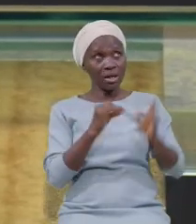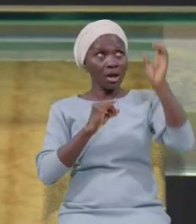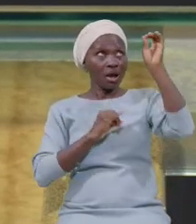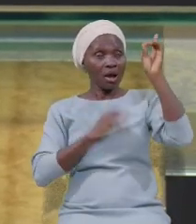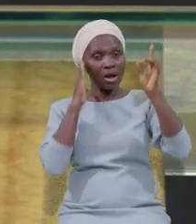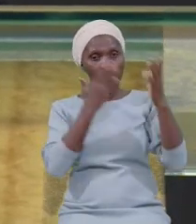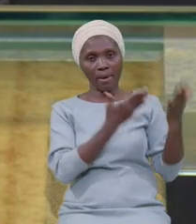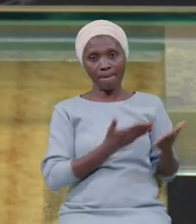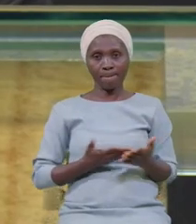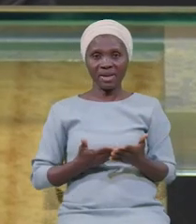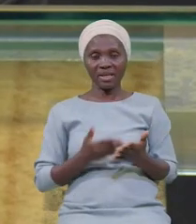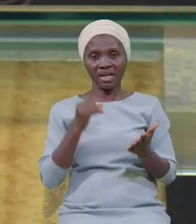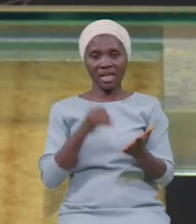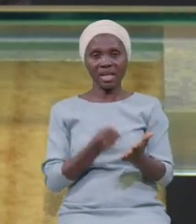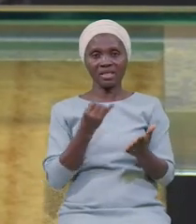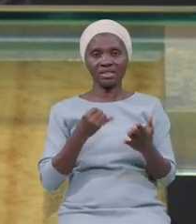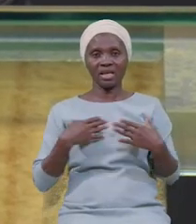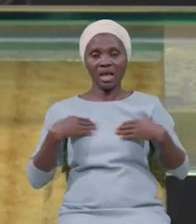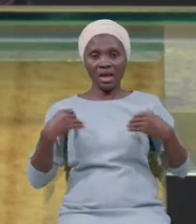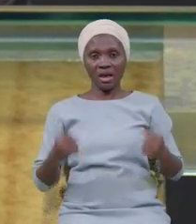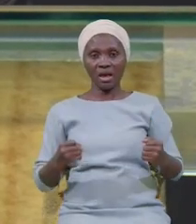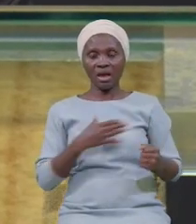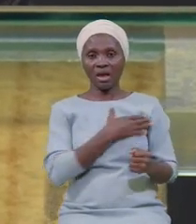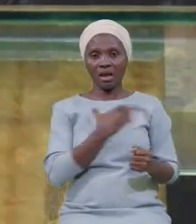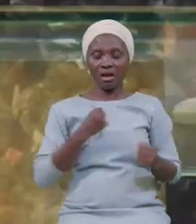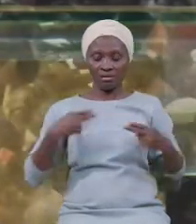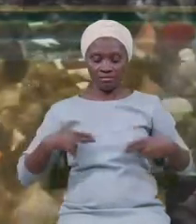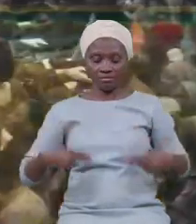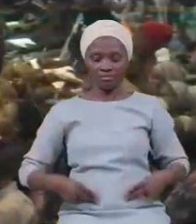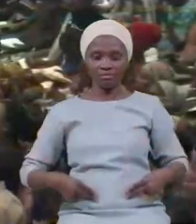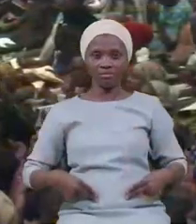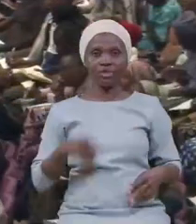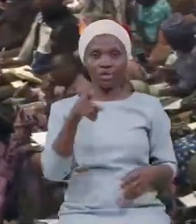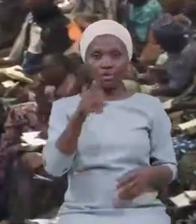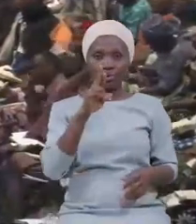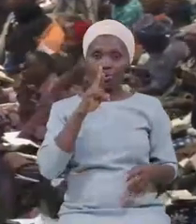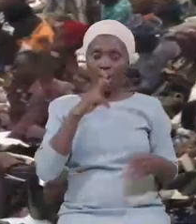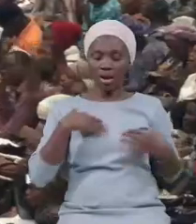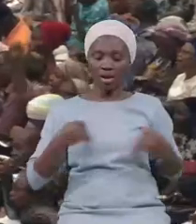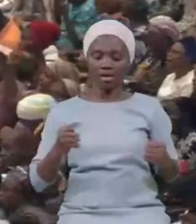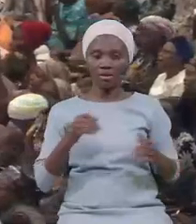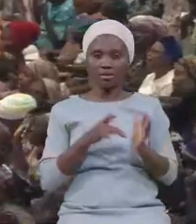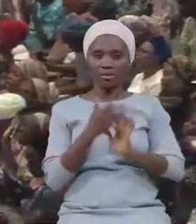Voici, je lui donnerai la guérison et la santé. Vous êtes guéri au nom de Jésus.